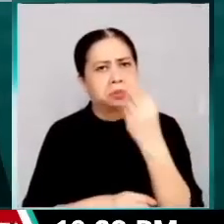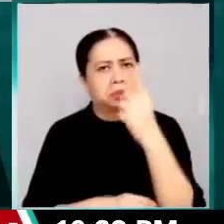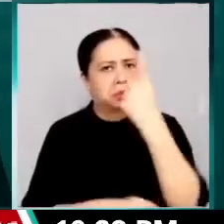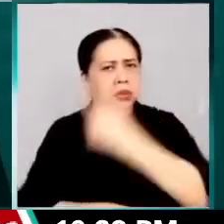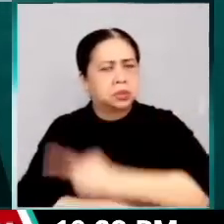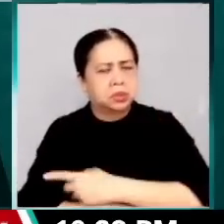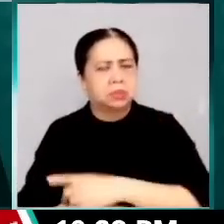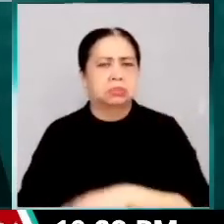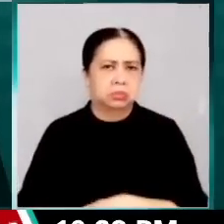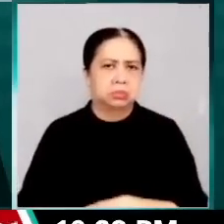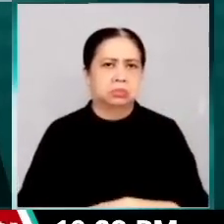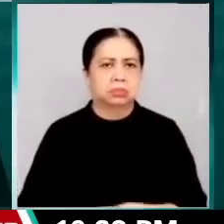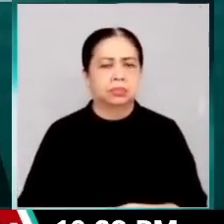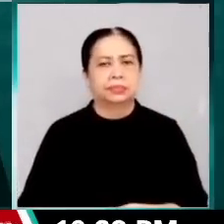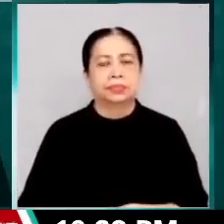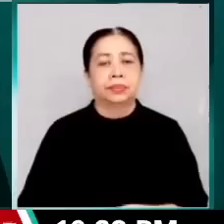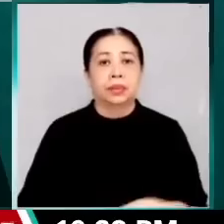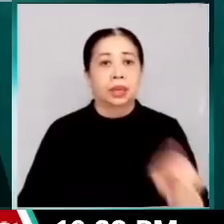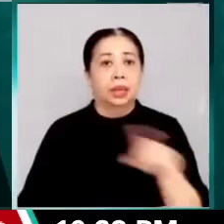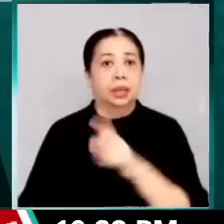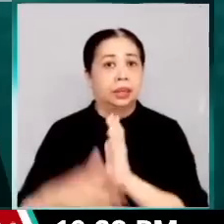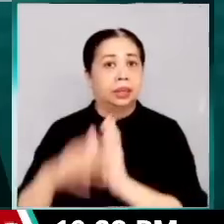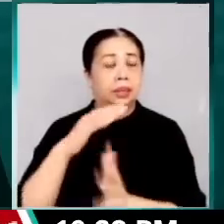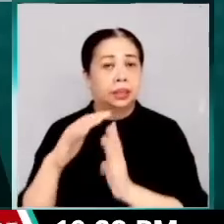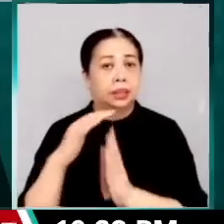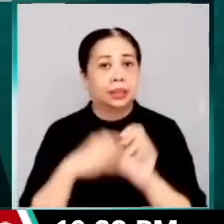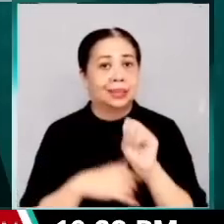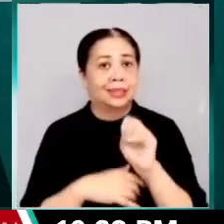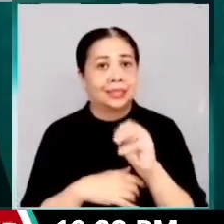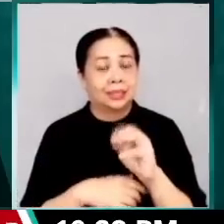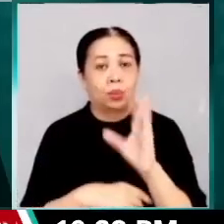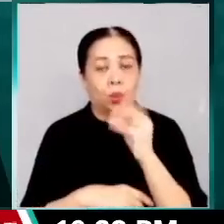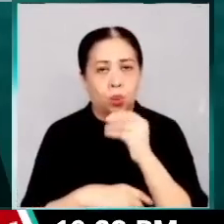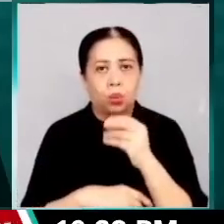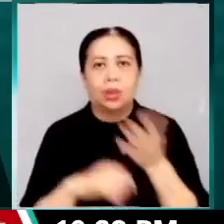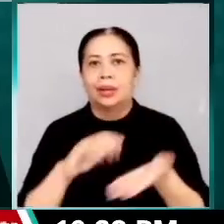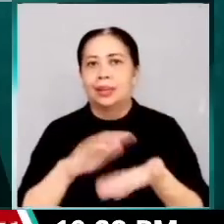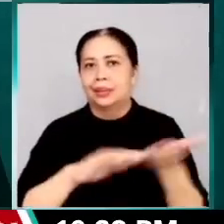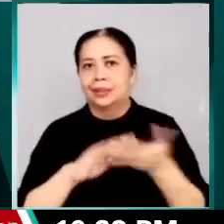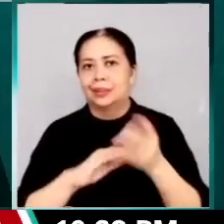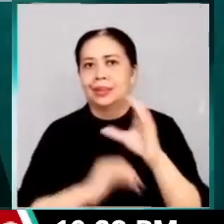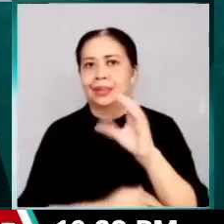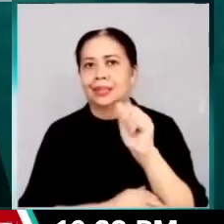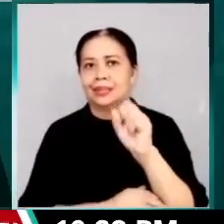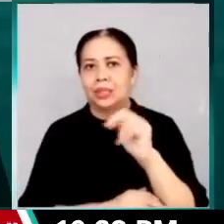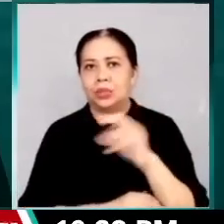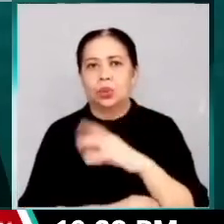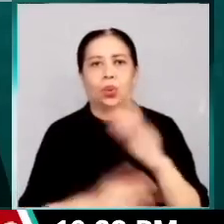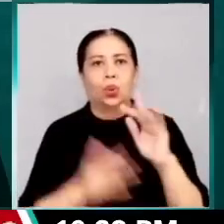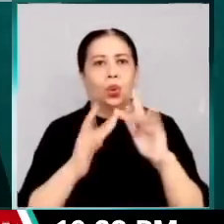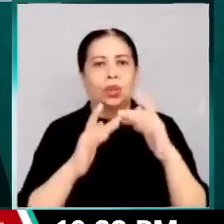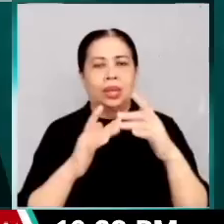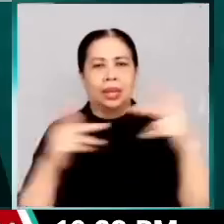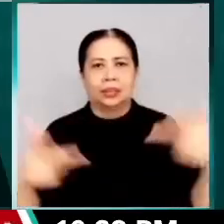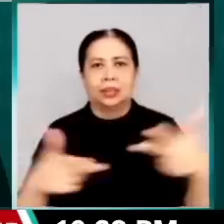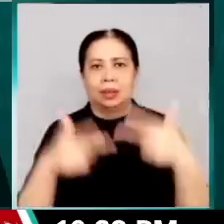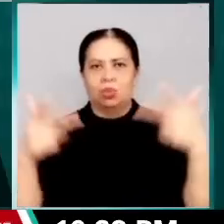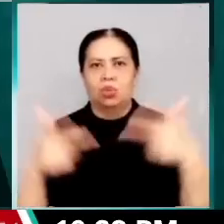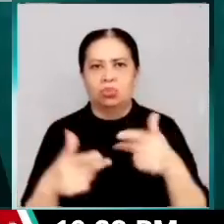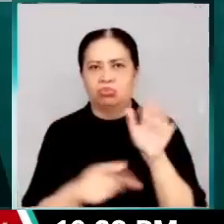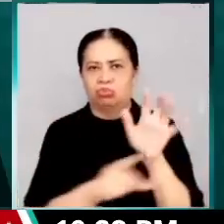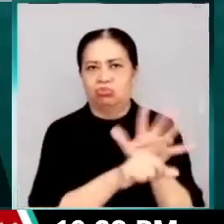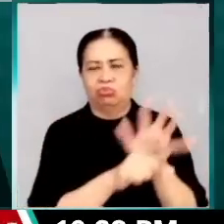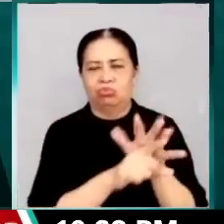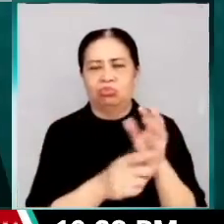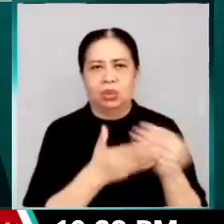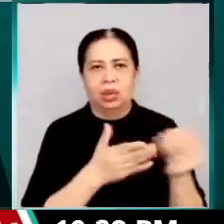po. Ang mga suki raw ng ganitong SIM cards, mga kasino at online sabong. Sa kasino, online sabong, ganun po. Peke